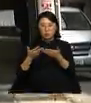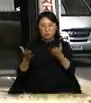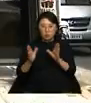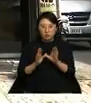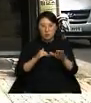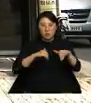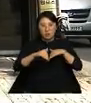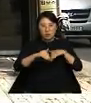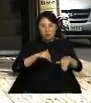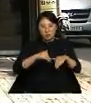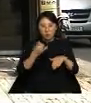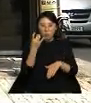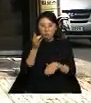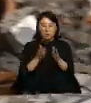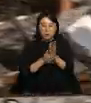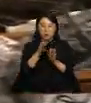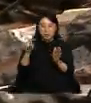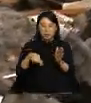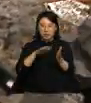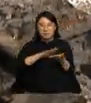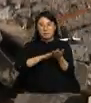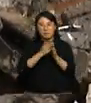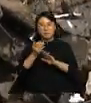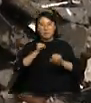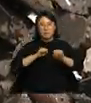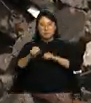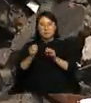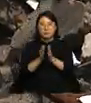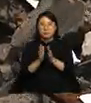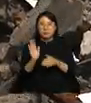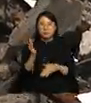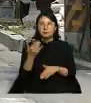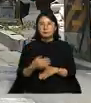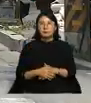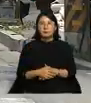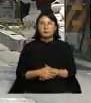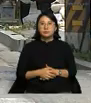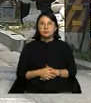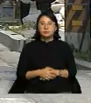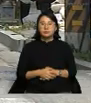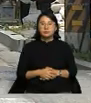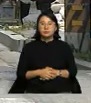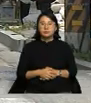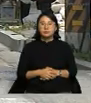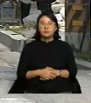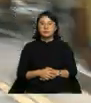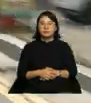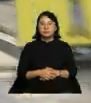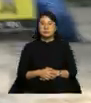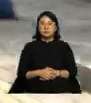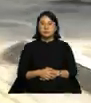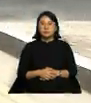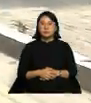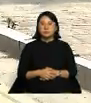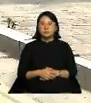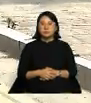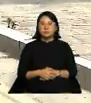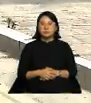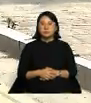이어 동두천 원도심 일대 변화의 움직임이 거세지고 있습니다. 딜라이브 서울경기 케이블TV 박면입니다.